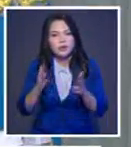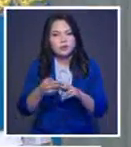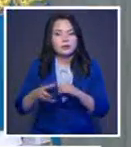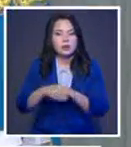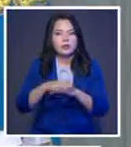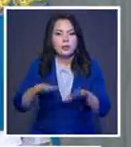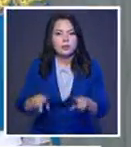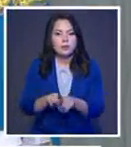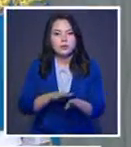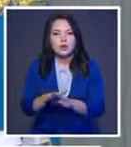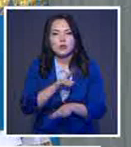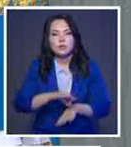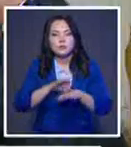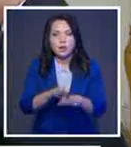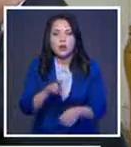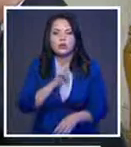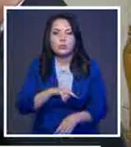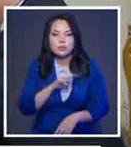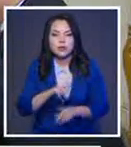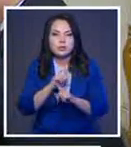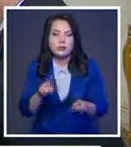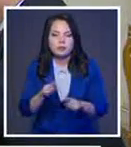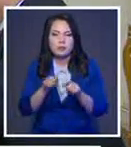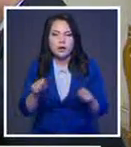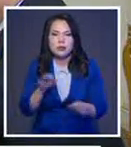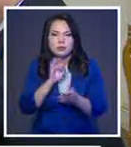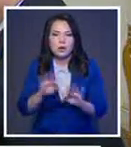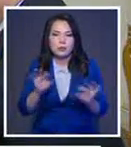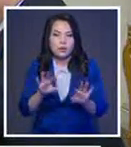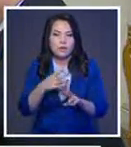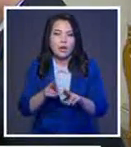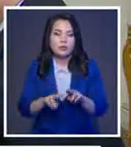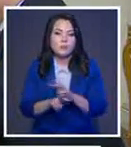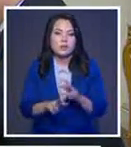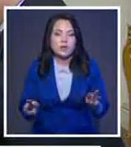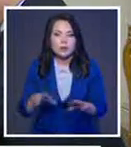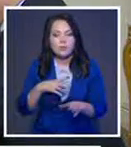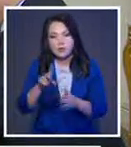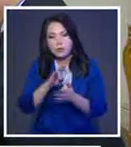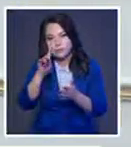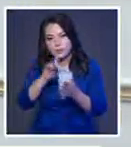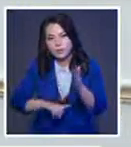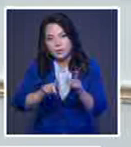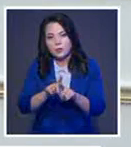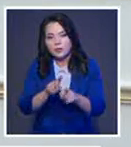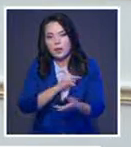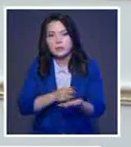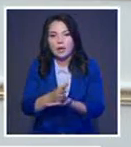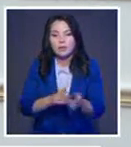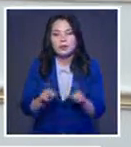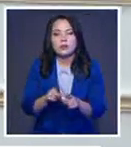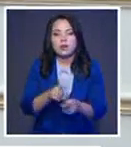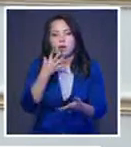аясында атқарып отырған жұмыстарының өзектілігін ерекше атап өтті. Сондай-ақ министр діни қызмет саласындағы мемлекеттік саясатты